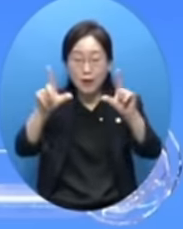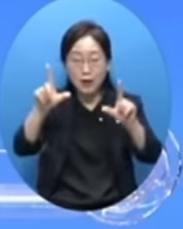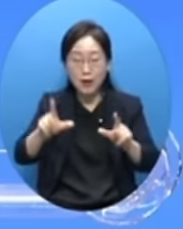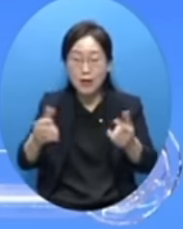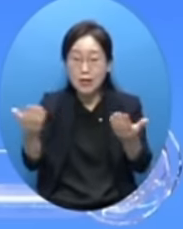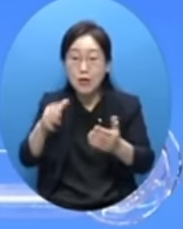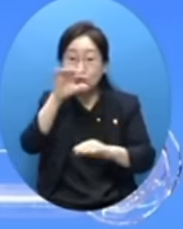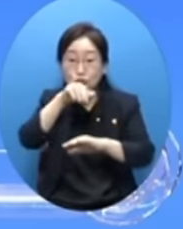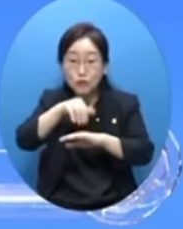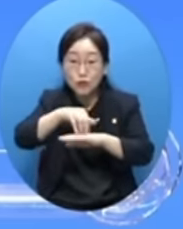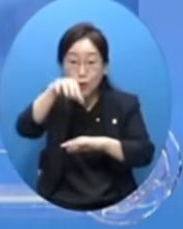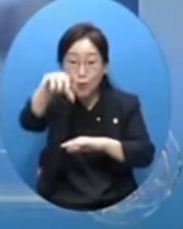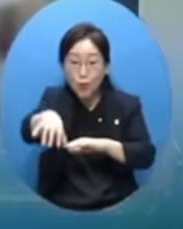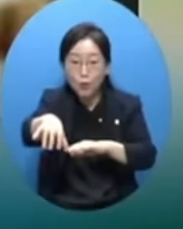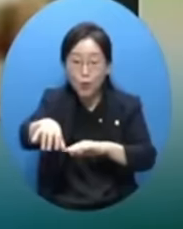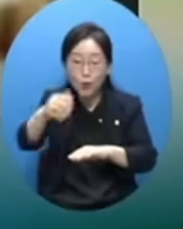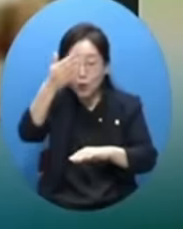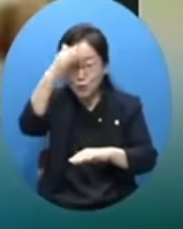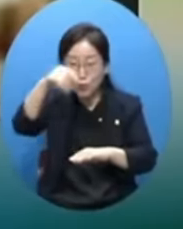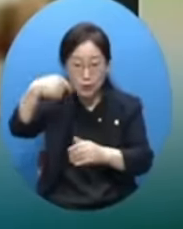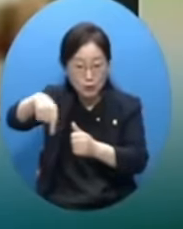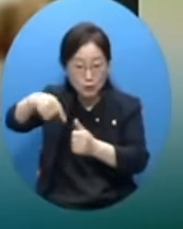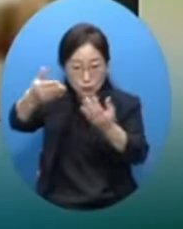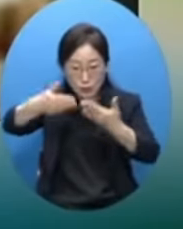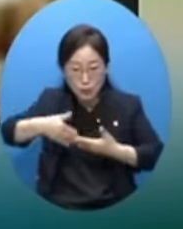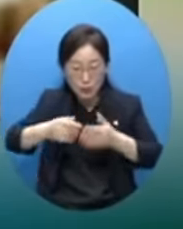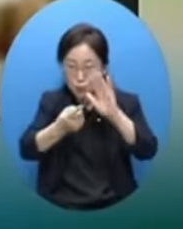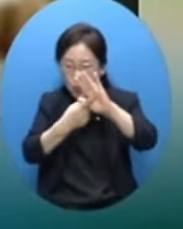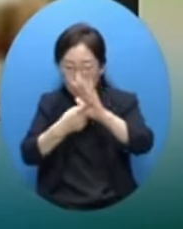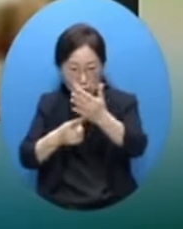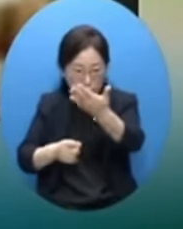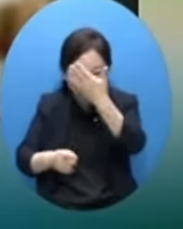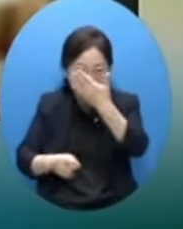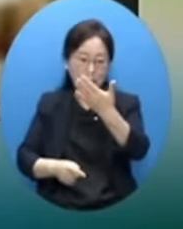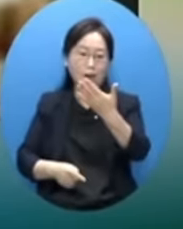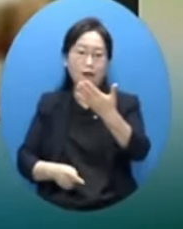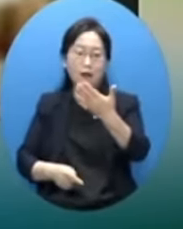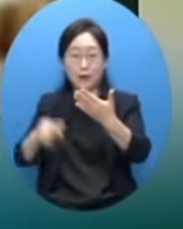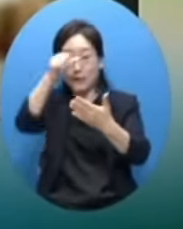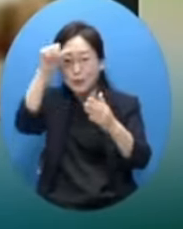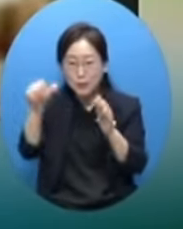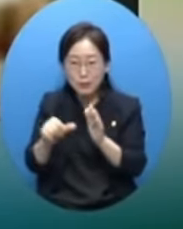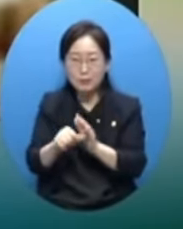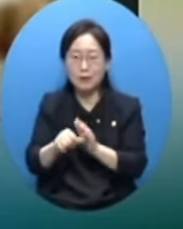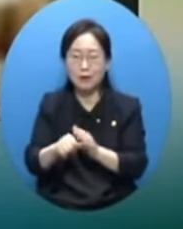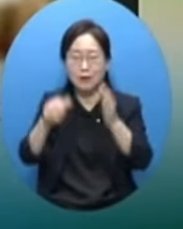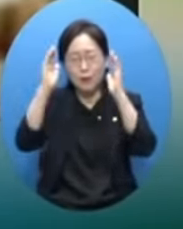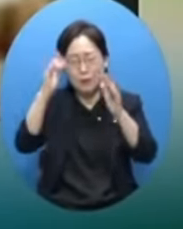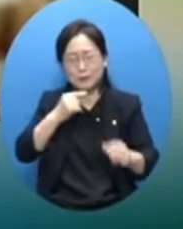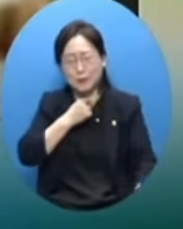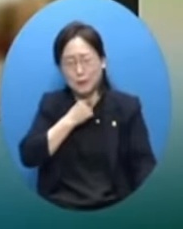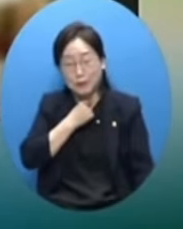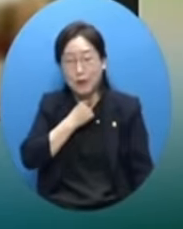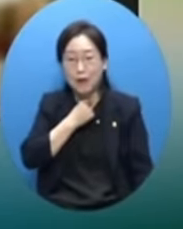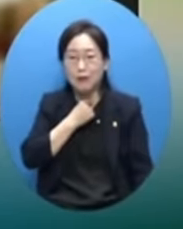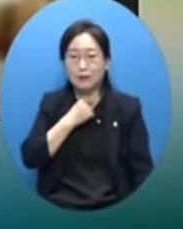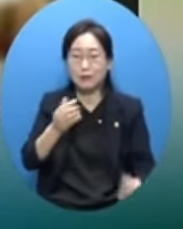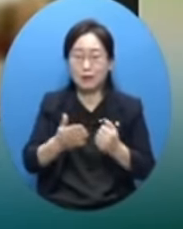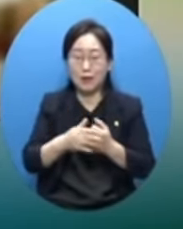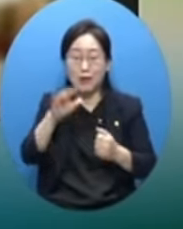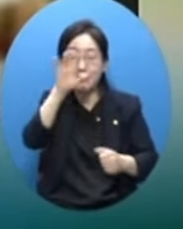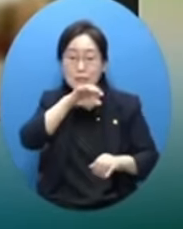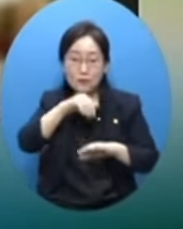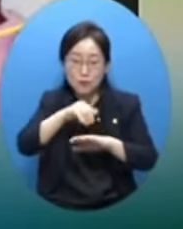직업훈련소에서 무료로 기술을 가르쳐준다고 하는 그러한 광고를 보게 됐습니다. 평생 공부하고 싶은 소원이 있었는지라 직업훈련